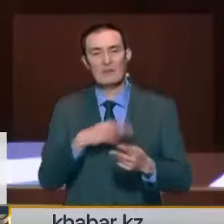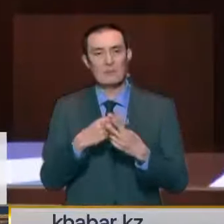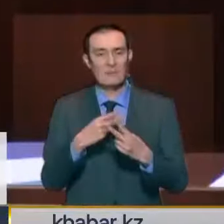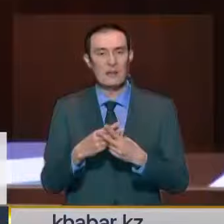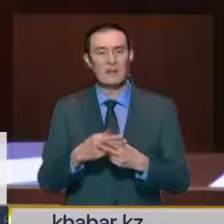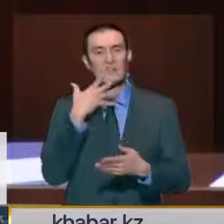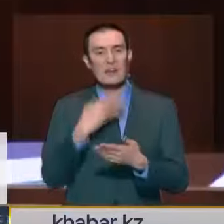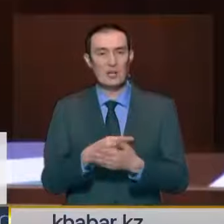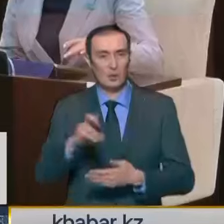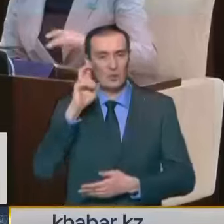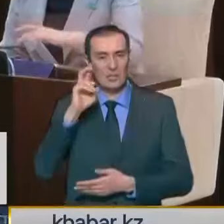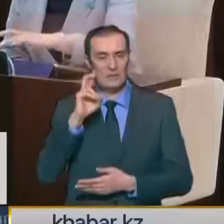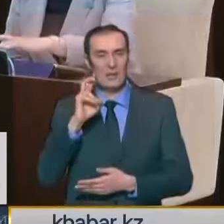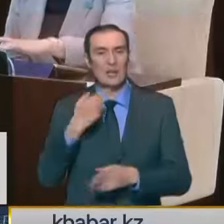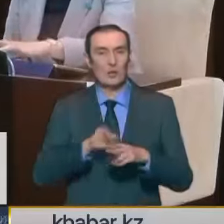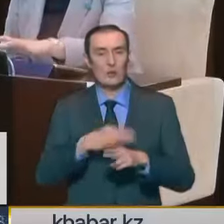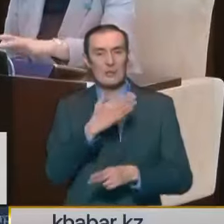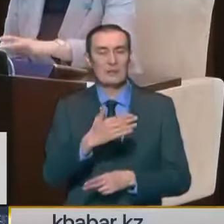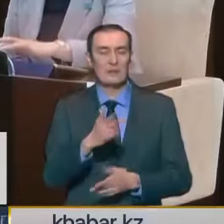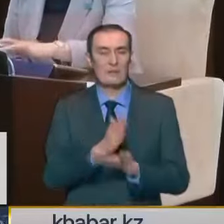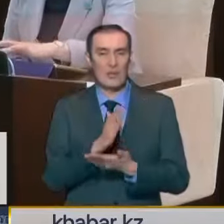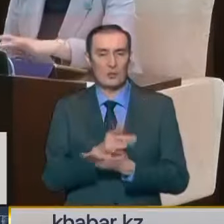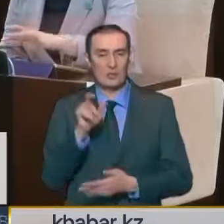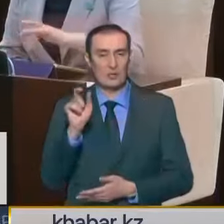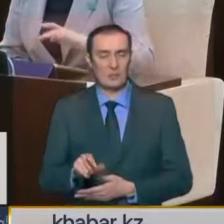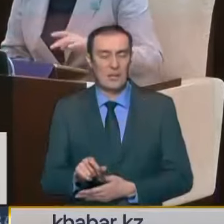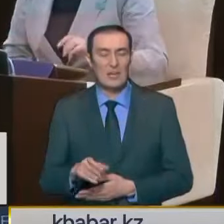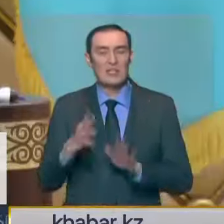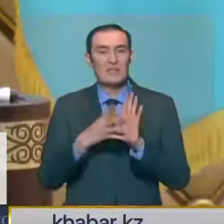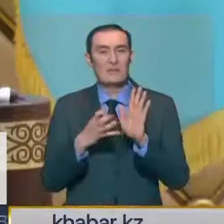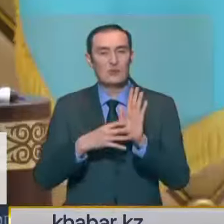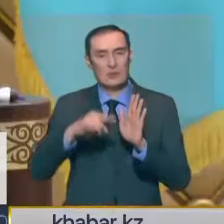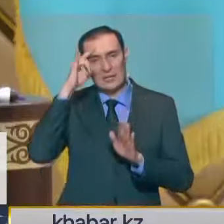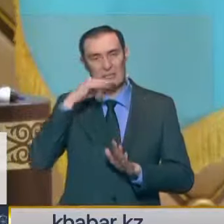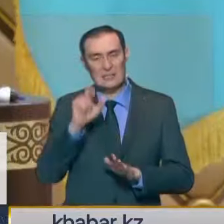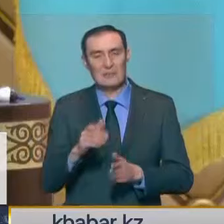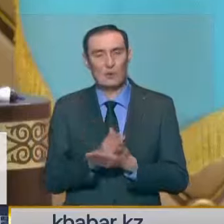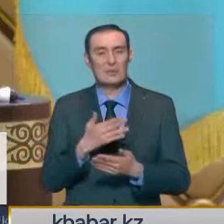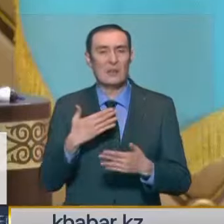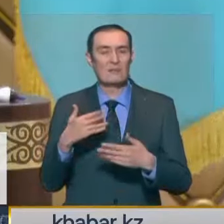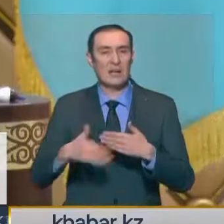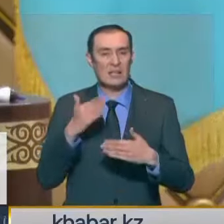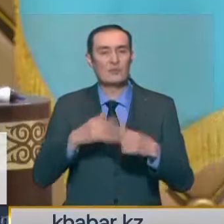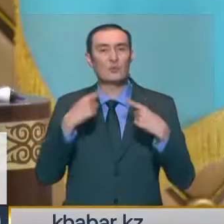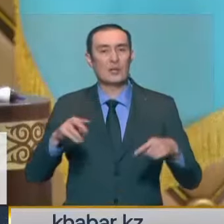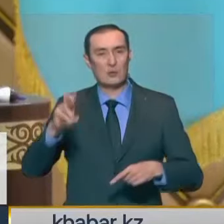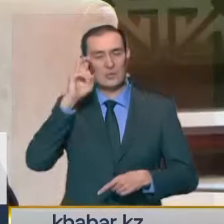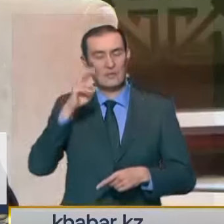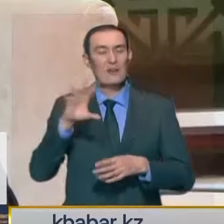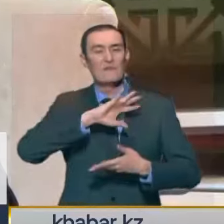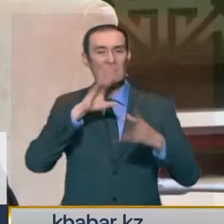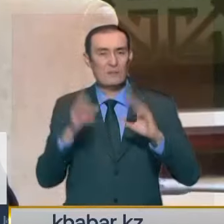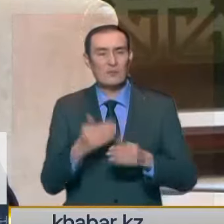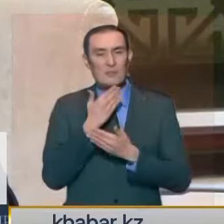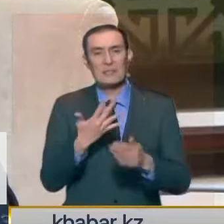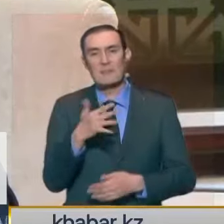отбывания наказания в странах гражданами которых они являются 900 казахстанцев всё ещё отбывают наказание в других странах всего же